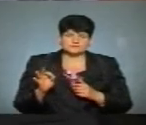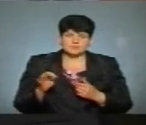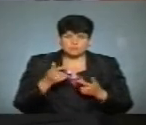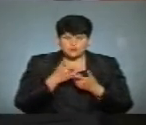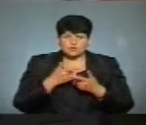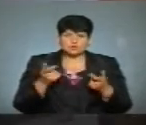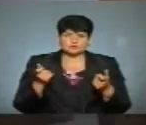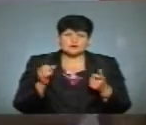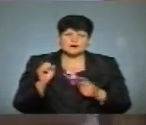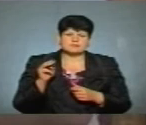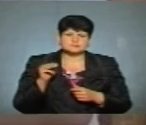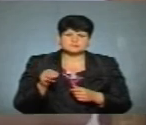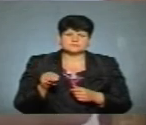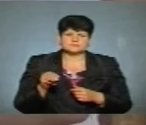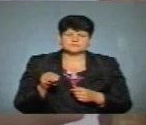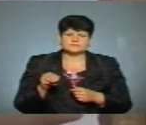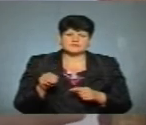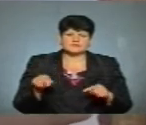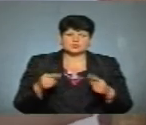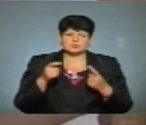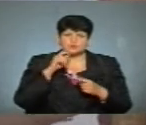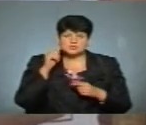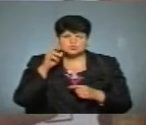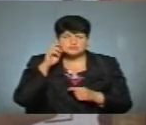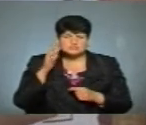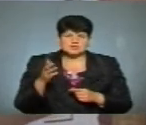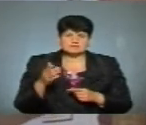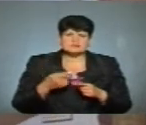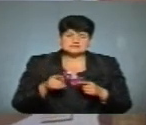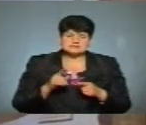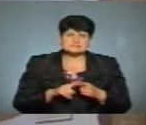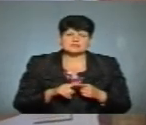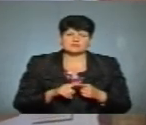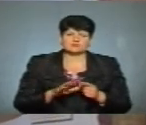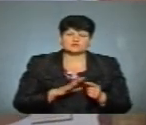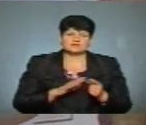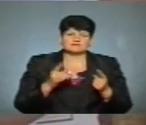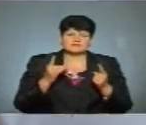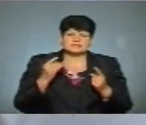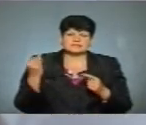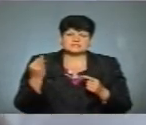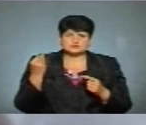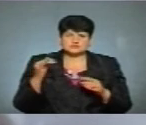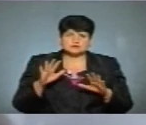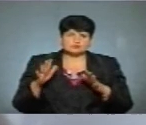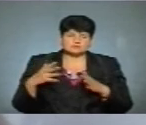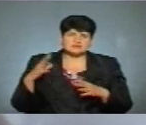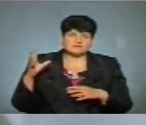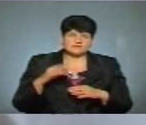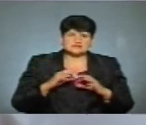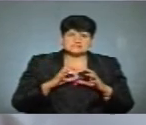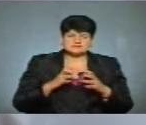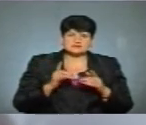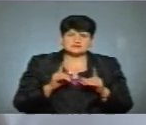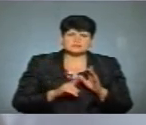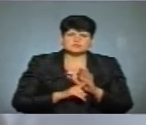проголошував акт відновлення української держави. Це була дуже велика історична подія. Ми на весь світ, ще тільки